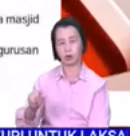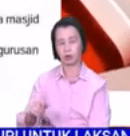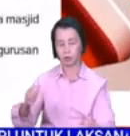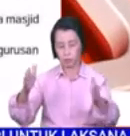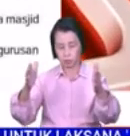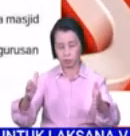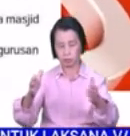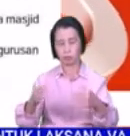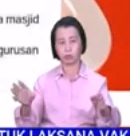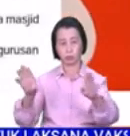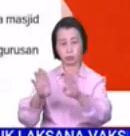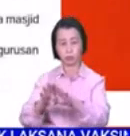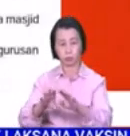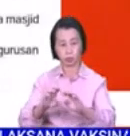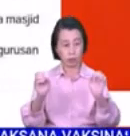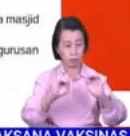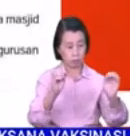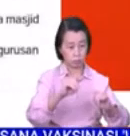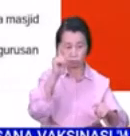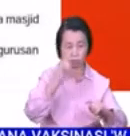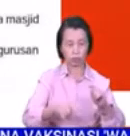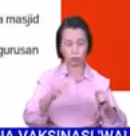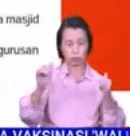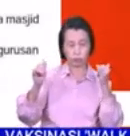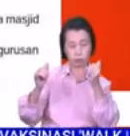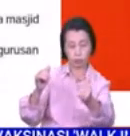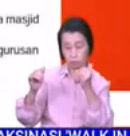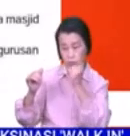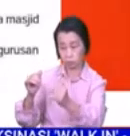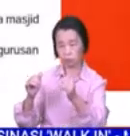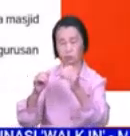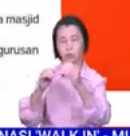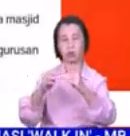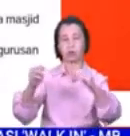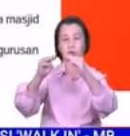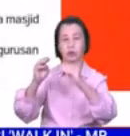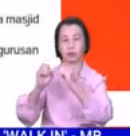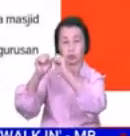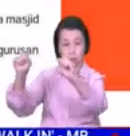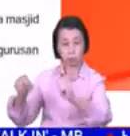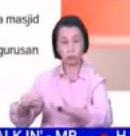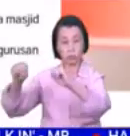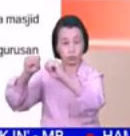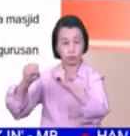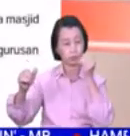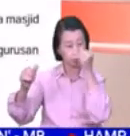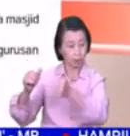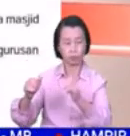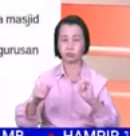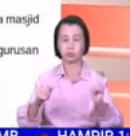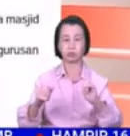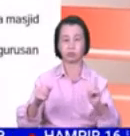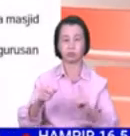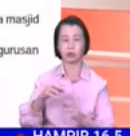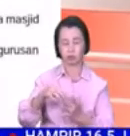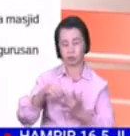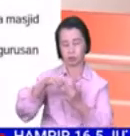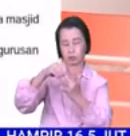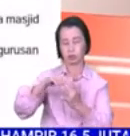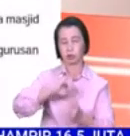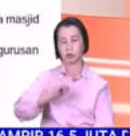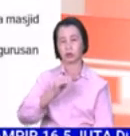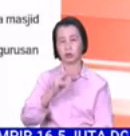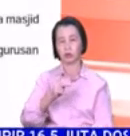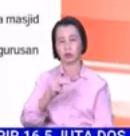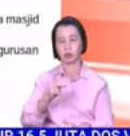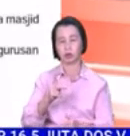Sepanjang tempoh tersebut, tiada sesiapa yang dibenarkan memasuki masjid dan surau berkenaan kecuali 5 orang jawatan kuasa pengurusan masjid